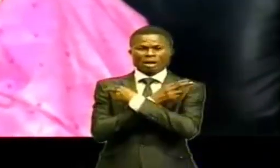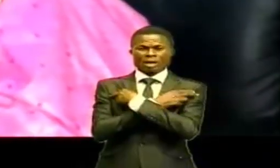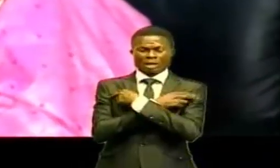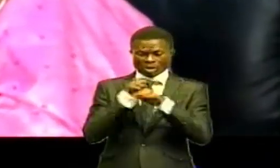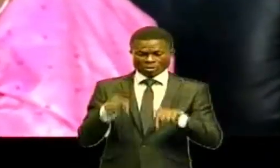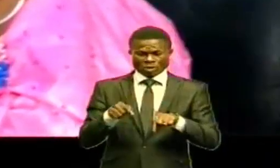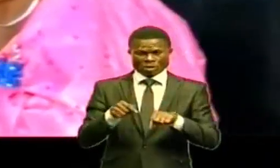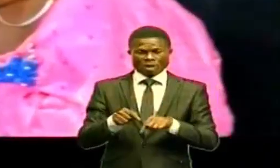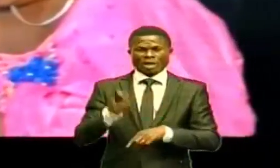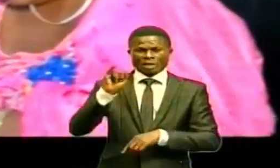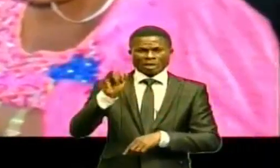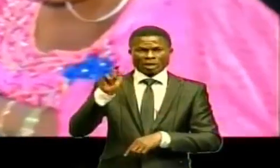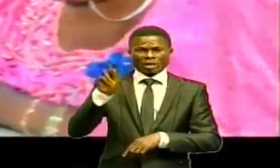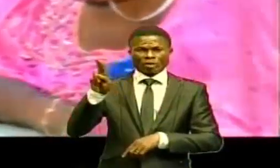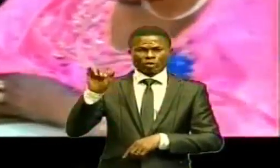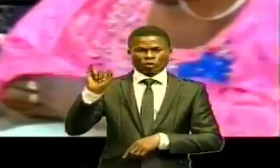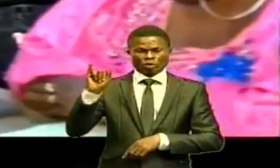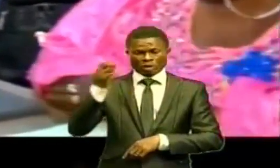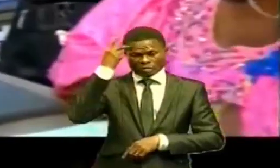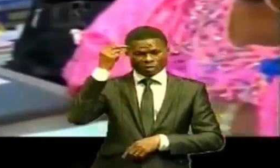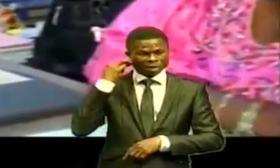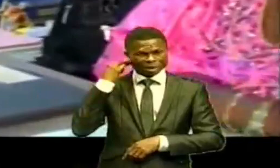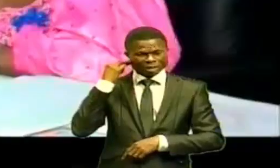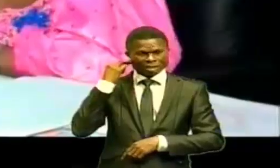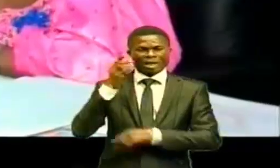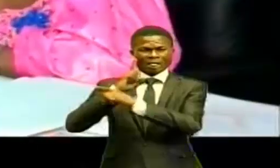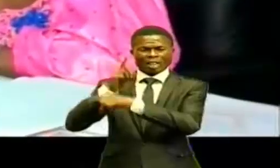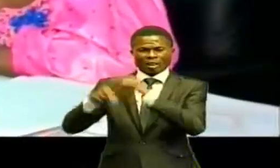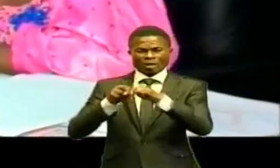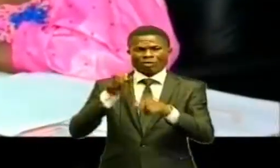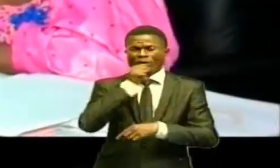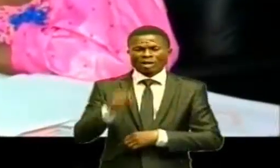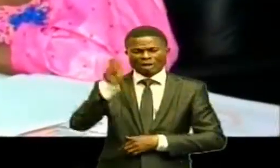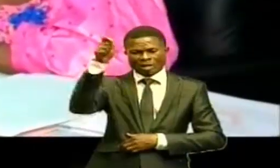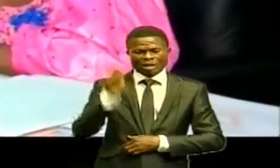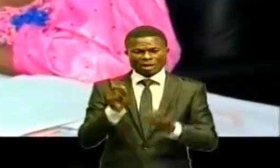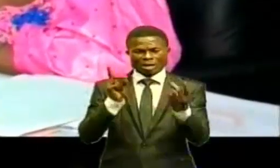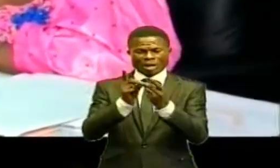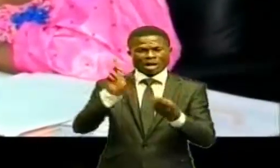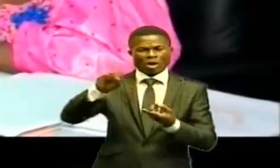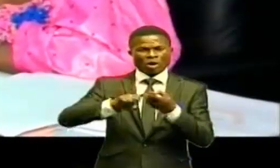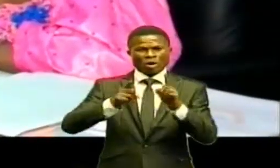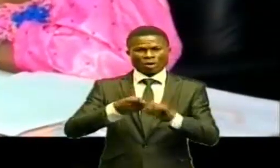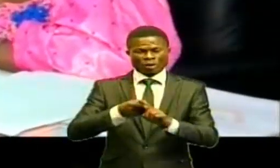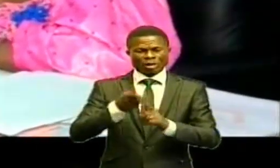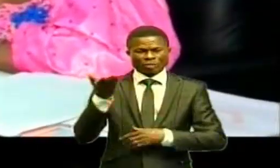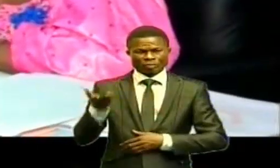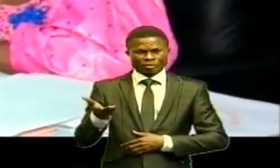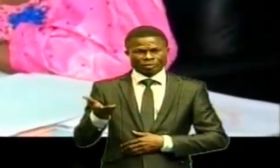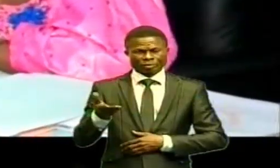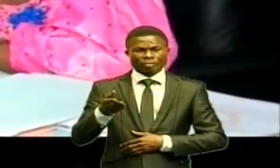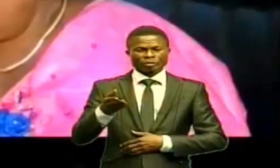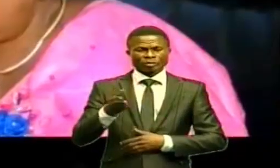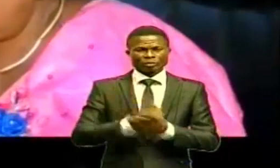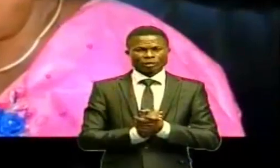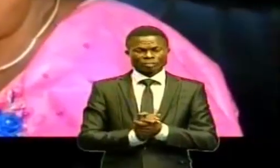fois-ci en Ituri, le ministre de la Défense nationale et ancien combattant a rencontré son homologue de l'Ouganda.